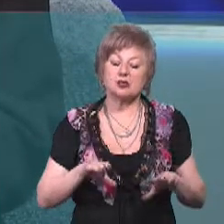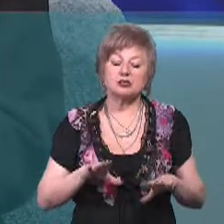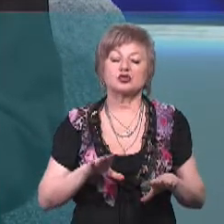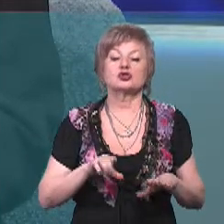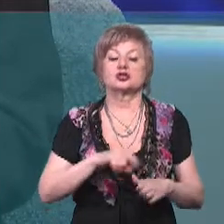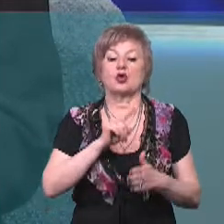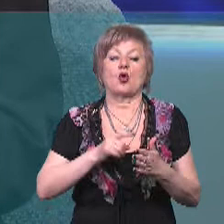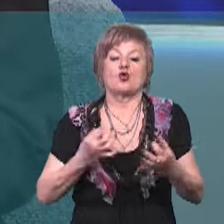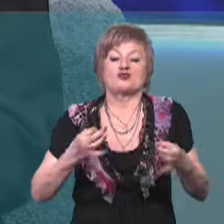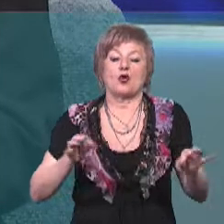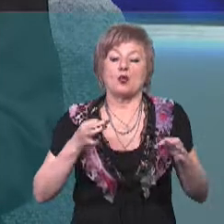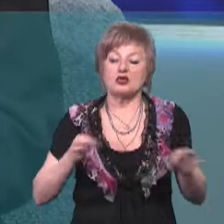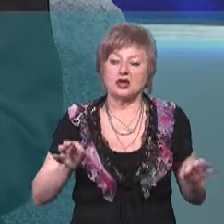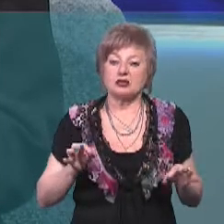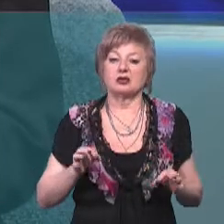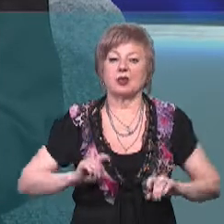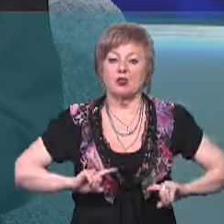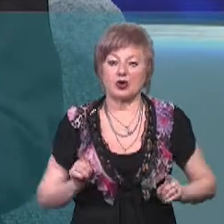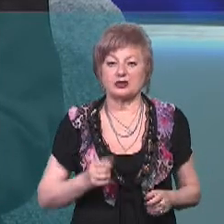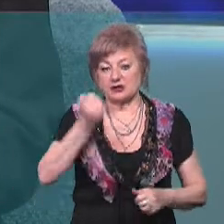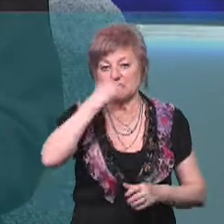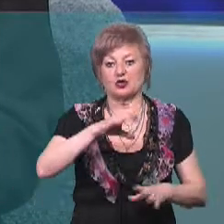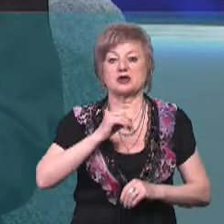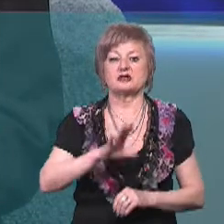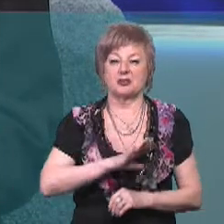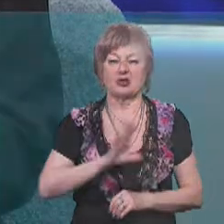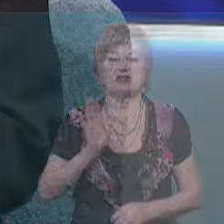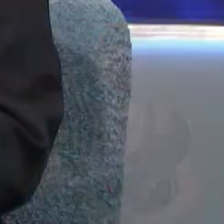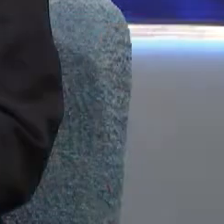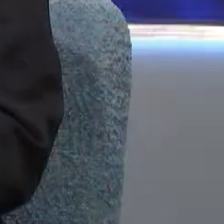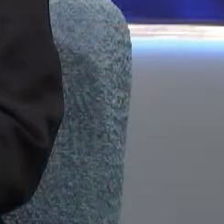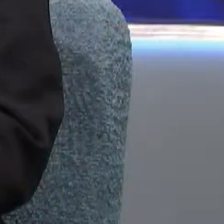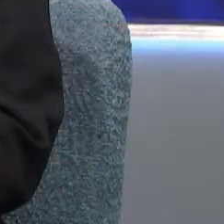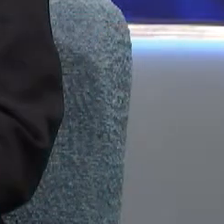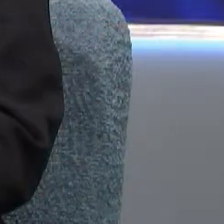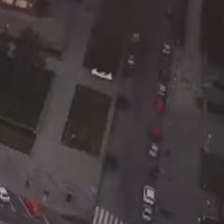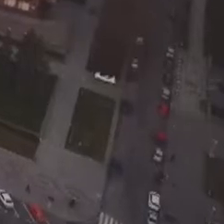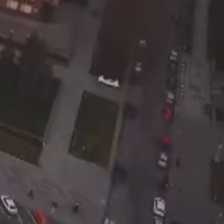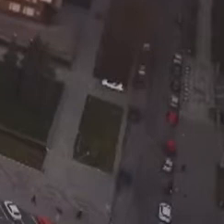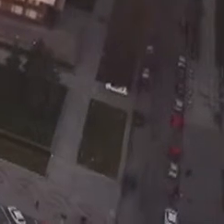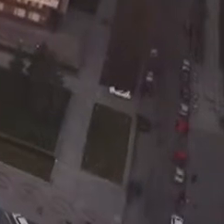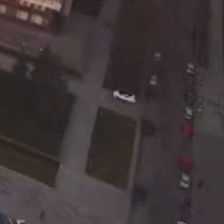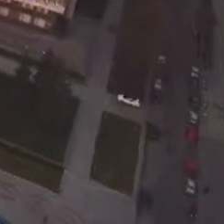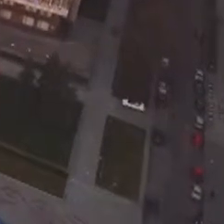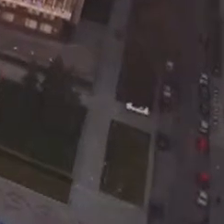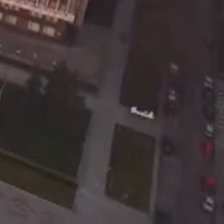військовополонених та цивільних полонених Кремля. Дякую, що були з нами. На все добре, до побачення. Всього доброго. До побачення.